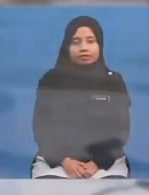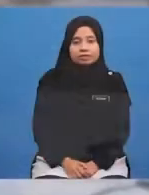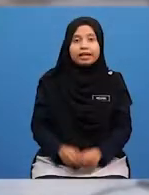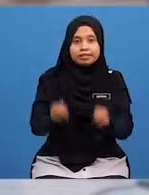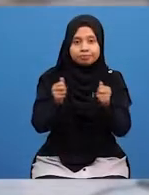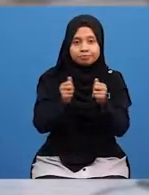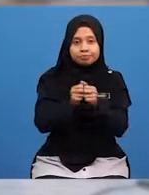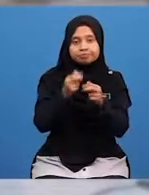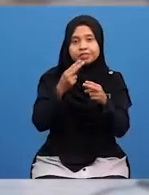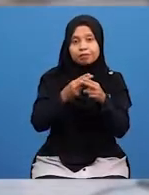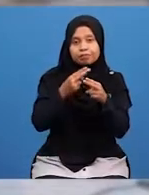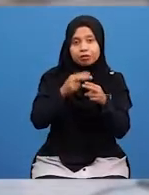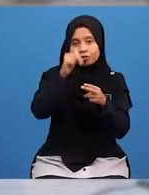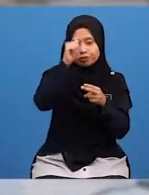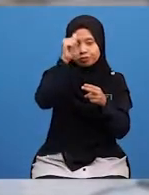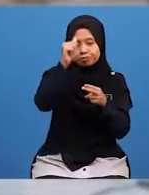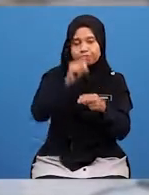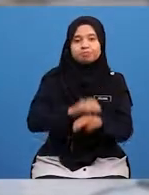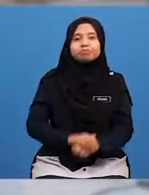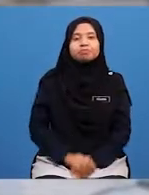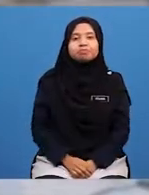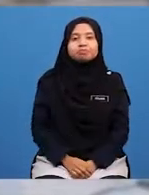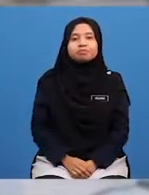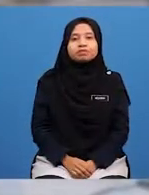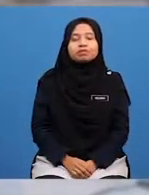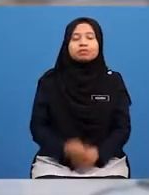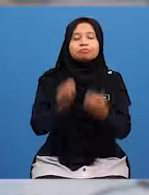A'udzubillah minasyaitonirrajim. Bismillahirrahmanirrahim.